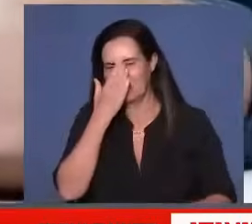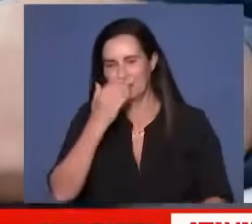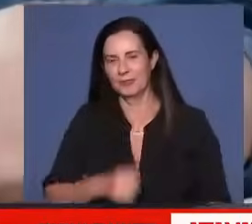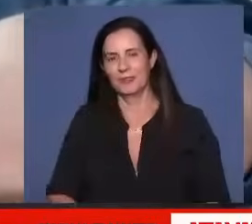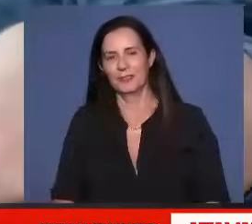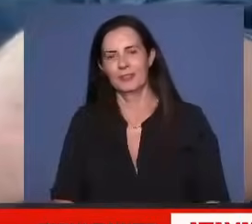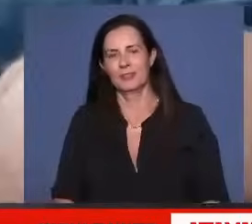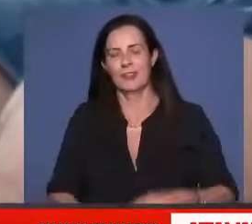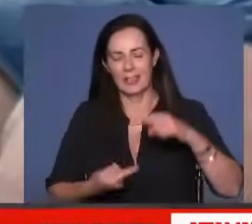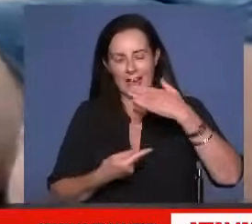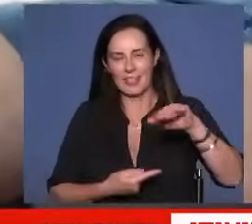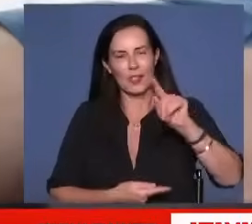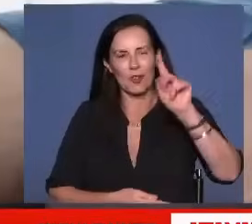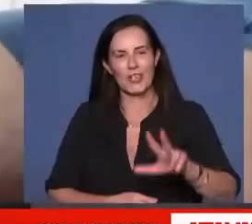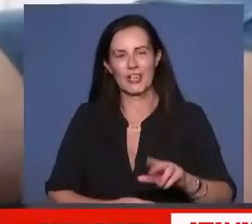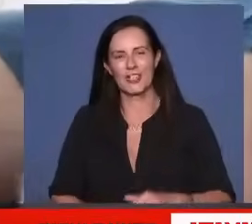כן, של חצאים, לא של השני.